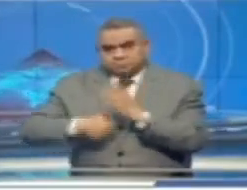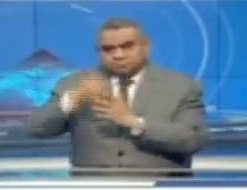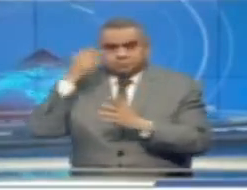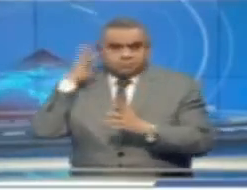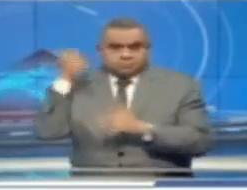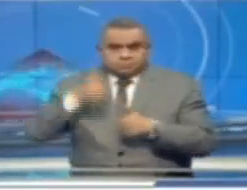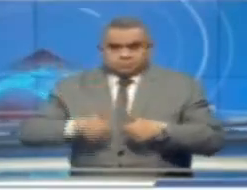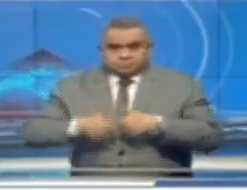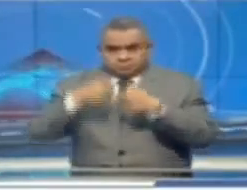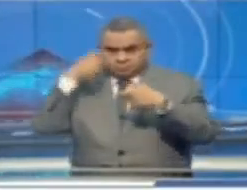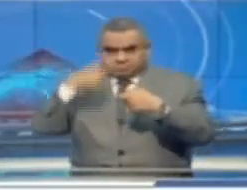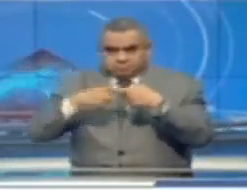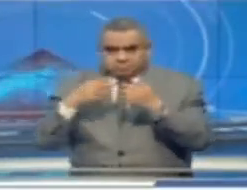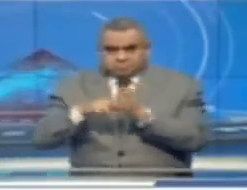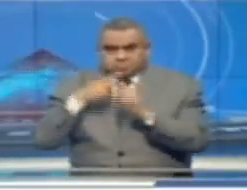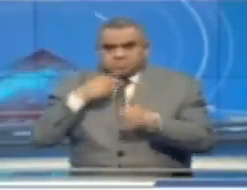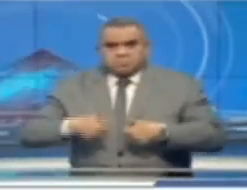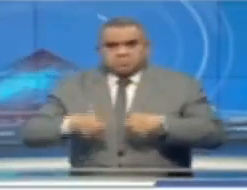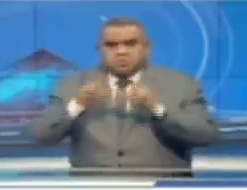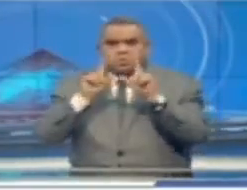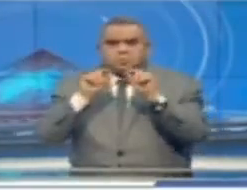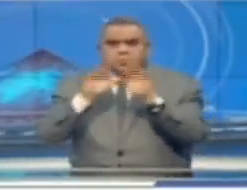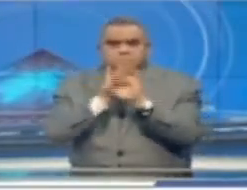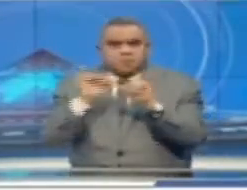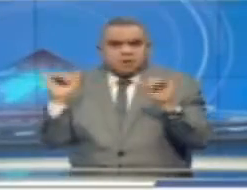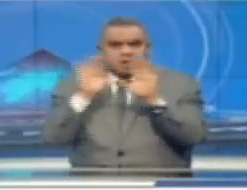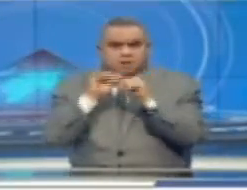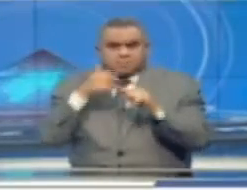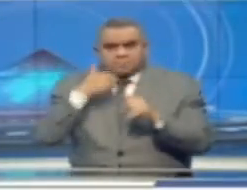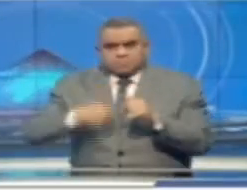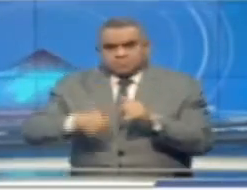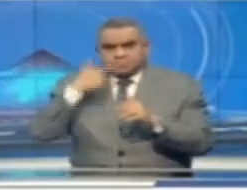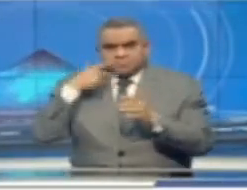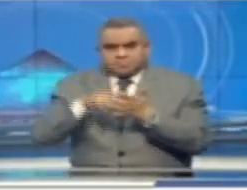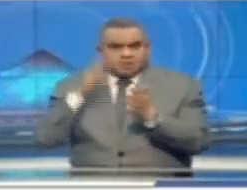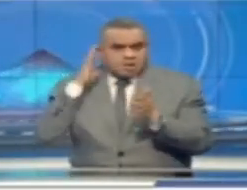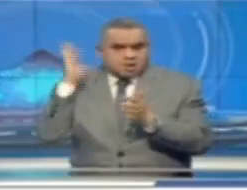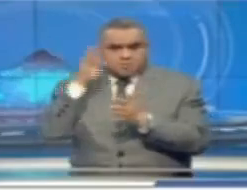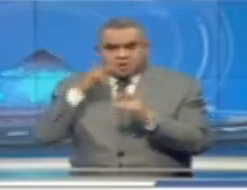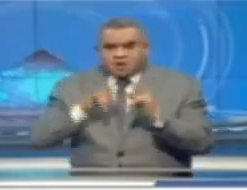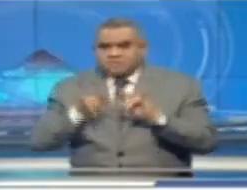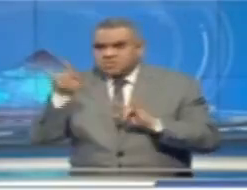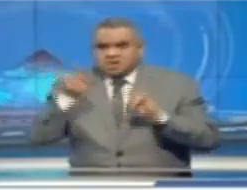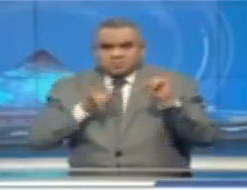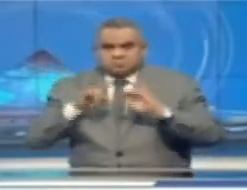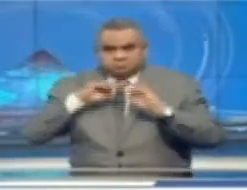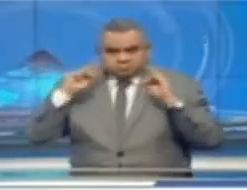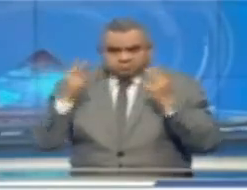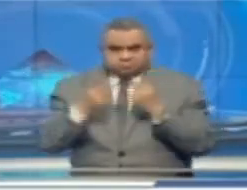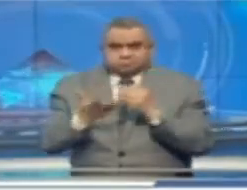وصلت إليه القوات من مستوى راق وقدرة عالية على إدارة العمليات الجوية المشتركة.